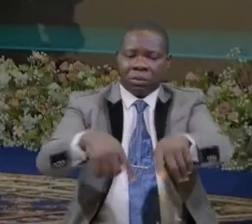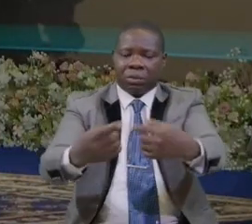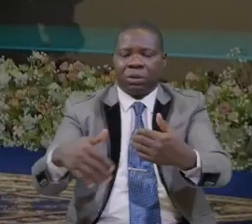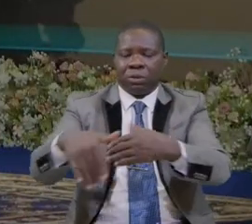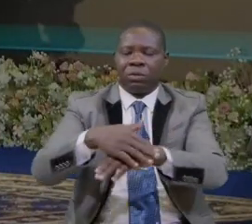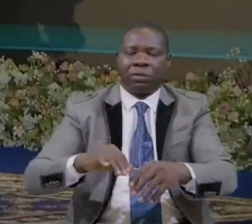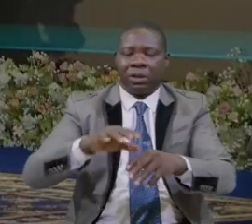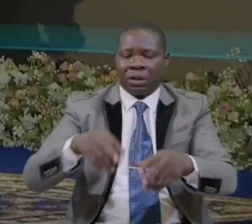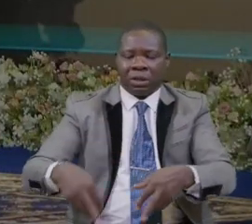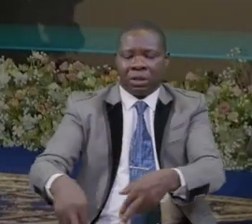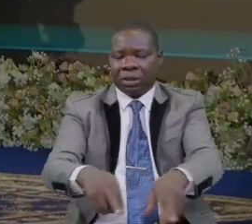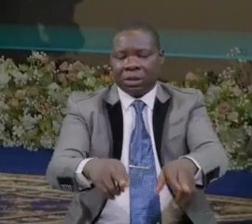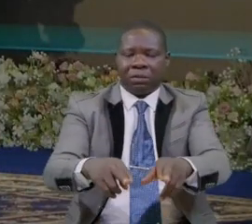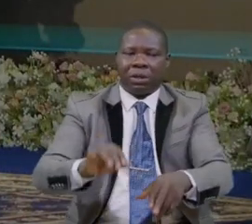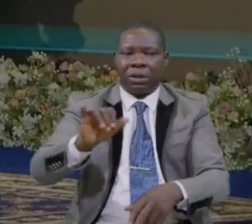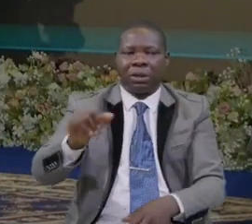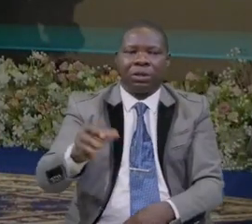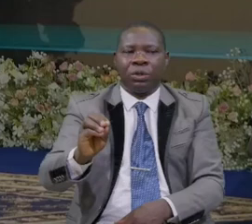Jourdain,